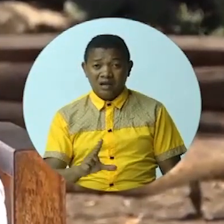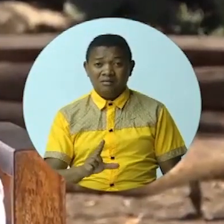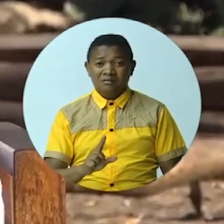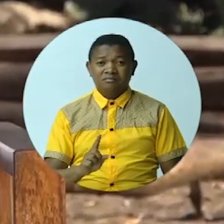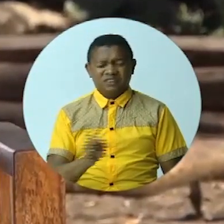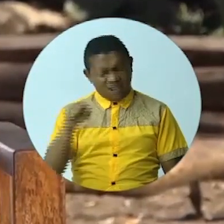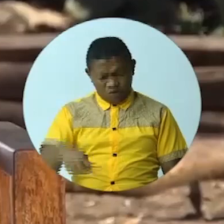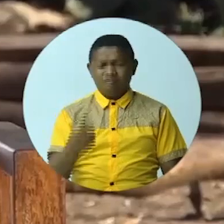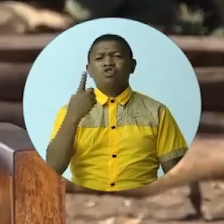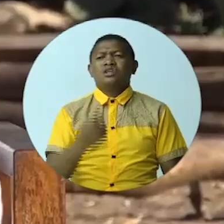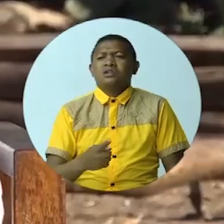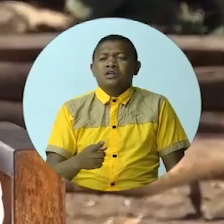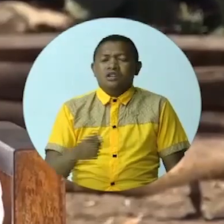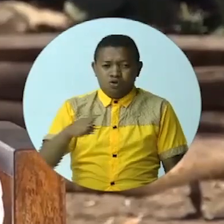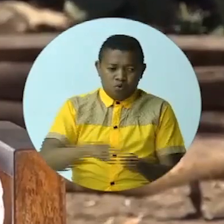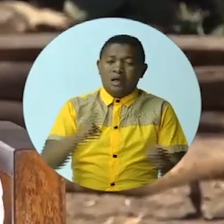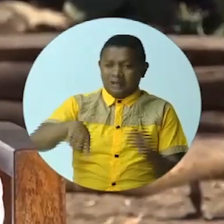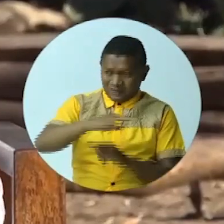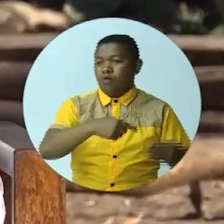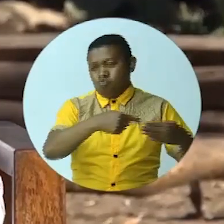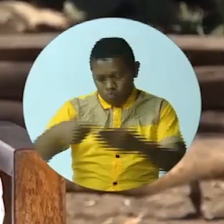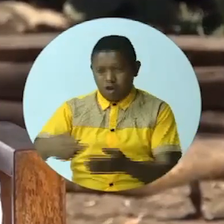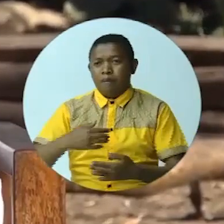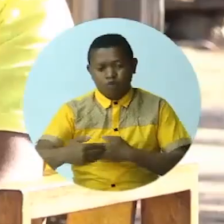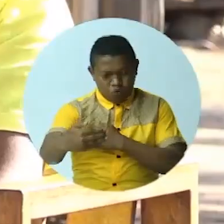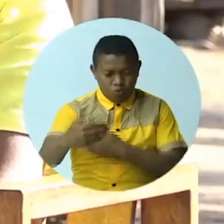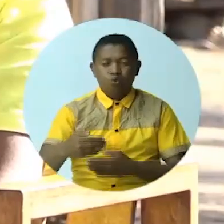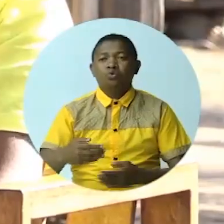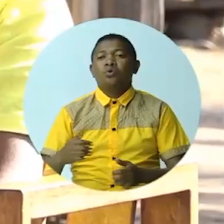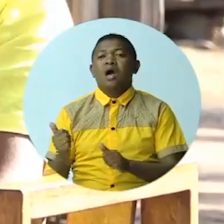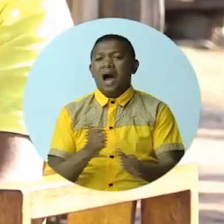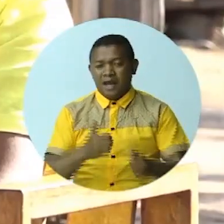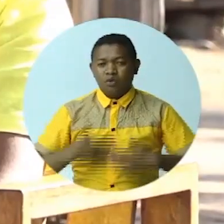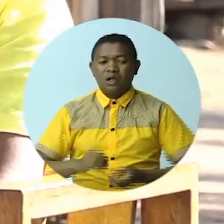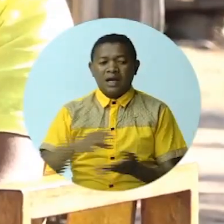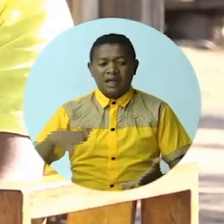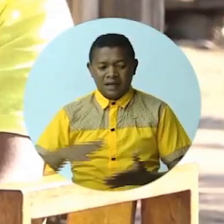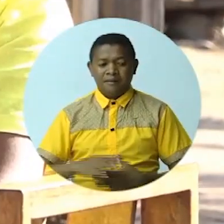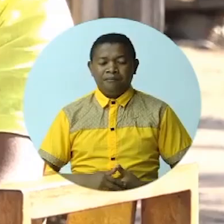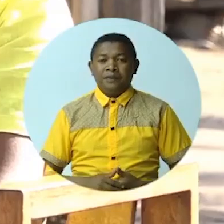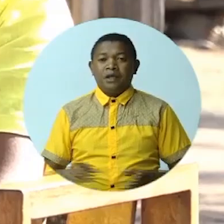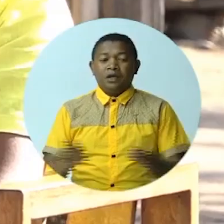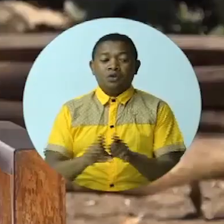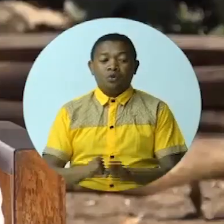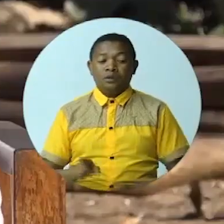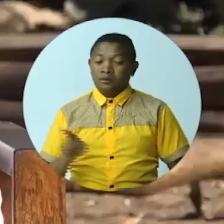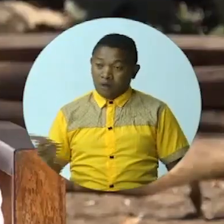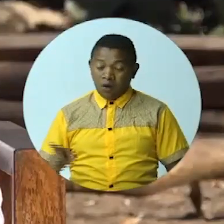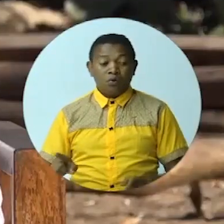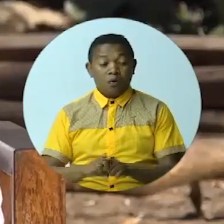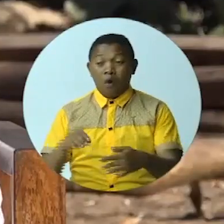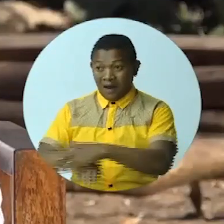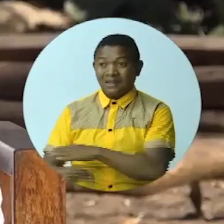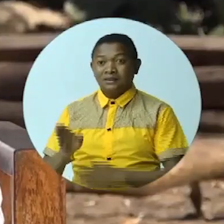ny firenena ary ekonomika io dia naharatsy sosialy ihany koa dia ao anatin'izay zany a